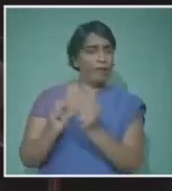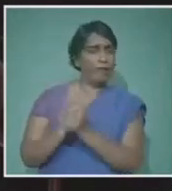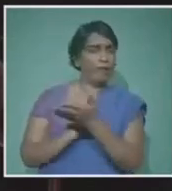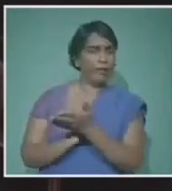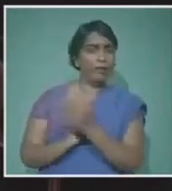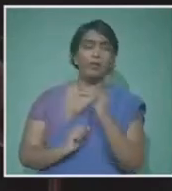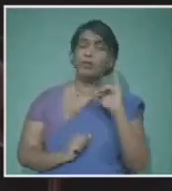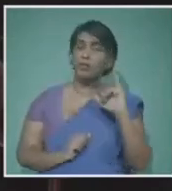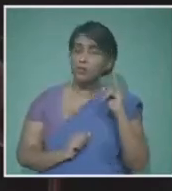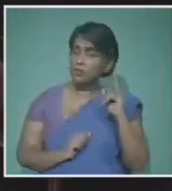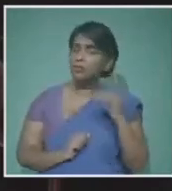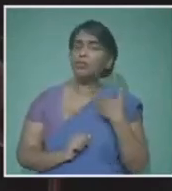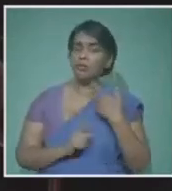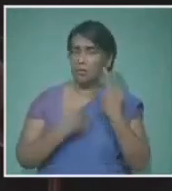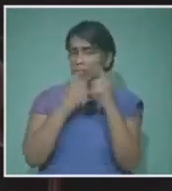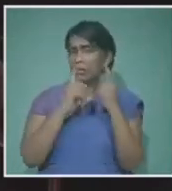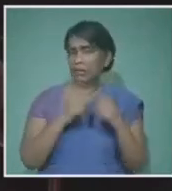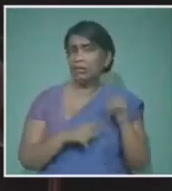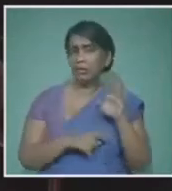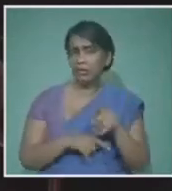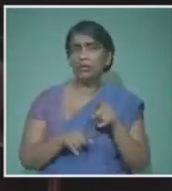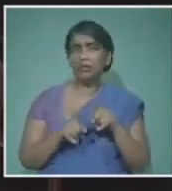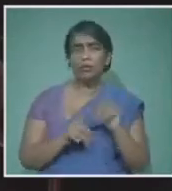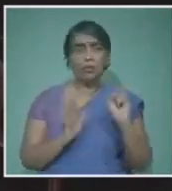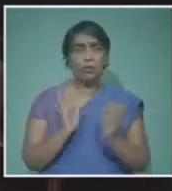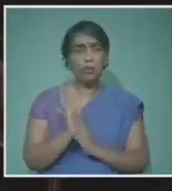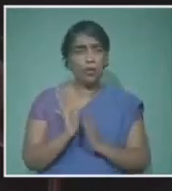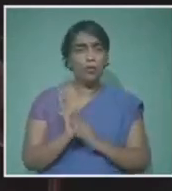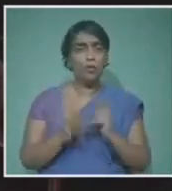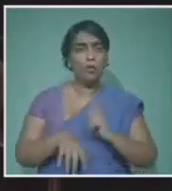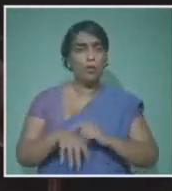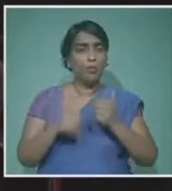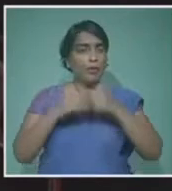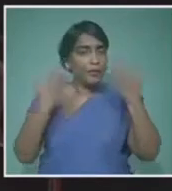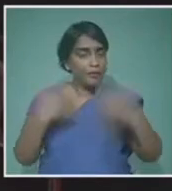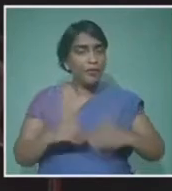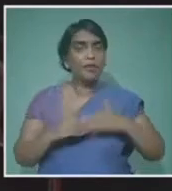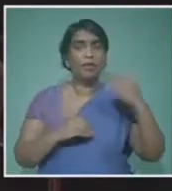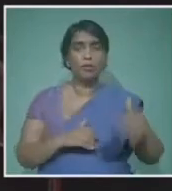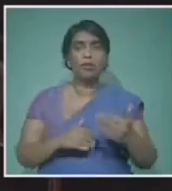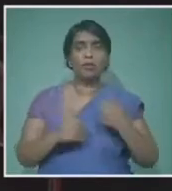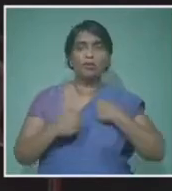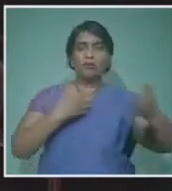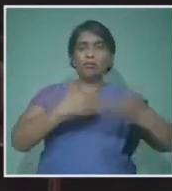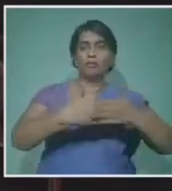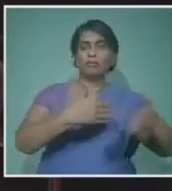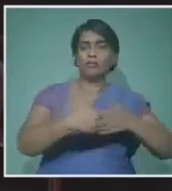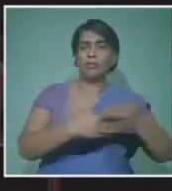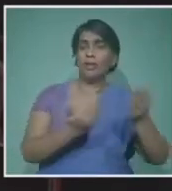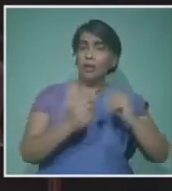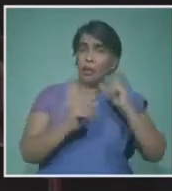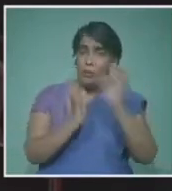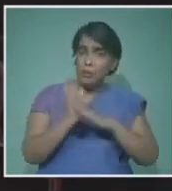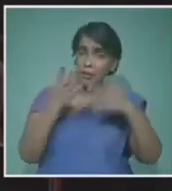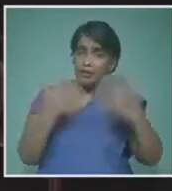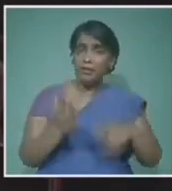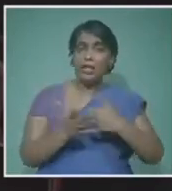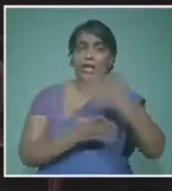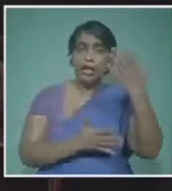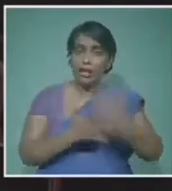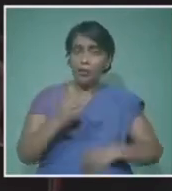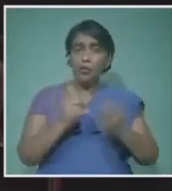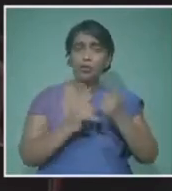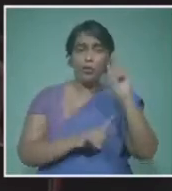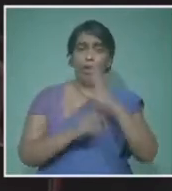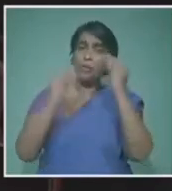සමහර දේවල් ගරු කතානායකතුමනි කොමිසම් කාලය අවසන් වුණාට පස්සේ ඇවිල්ලා ඇමුණුම් හැටියට දුන්නා. වාර්තාව පාර්ලිමේන්තුවට දැම්මට පස්සේ